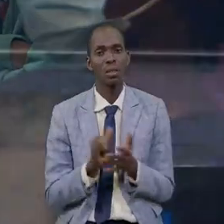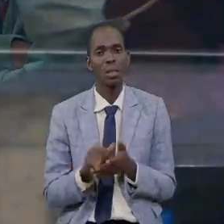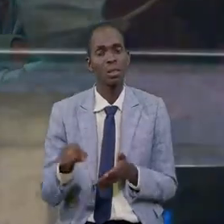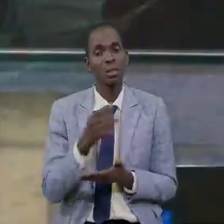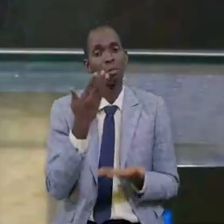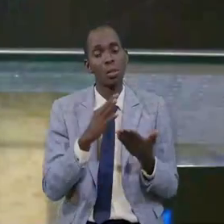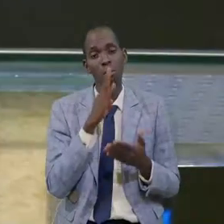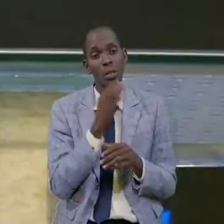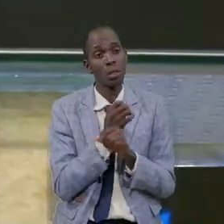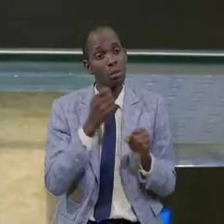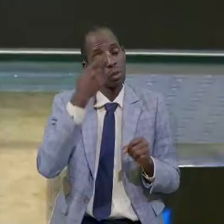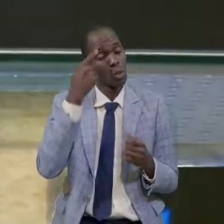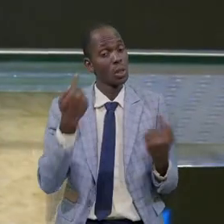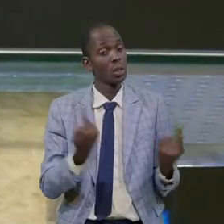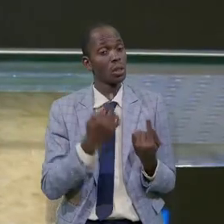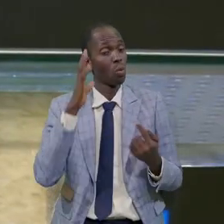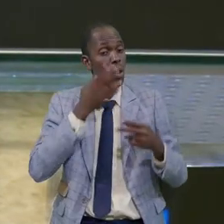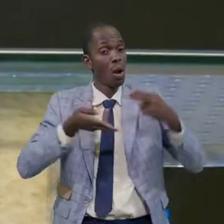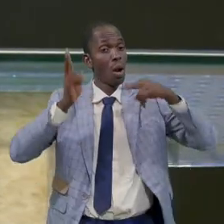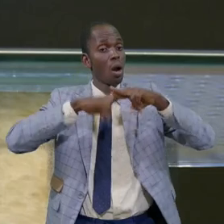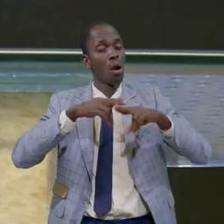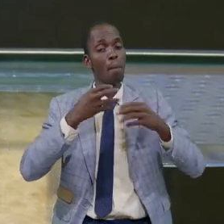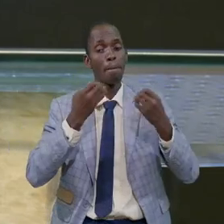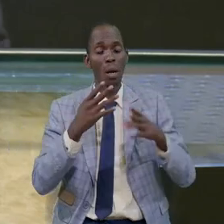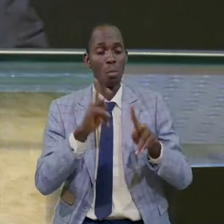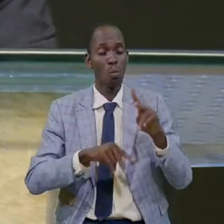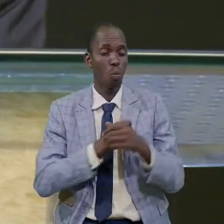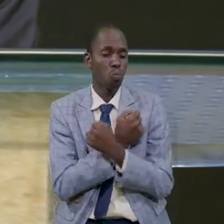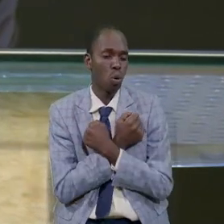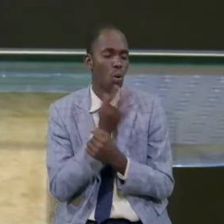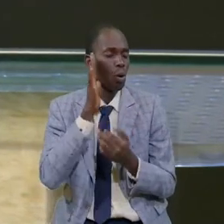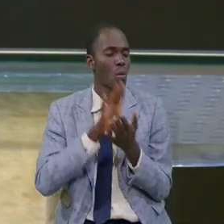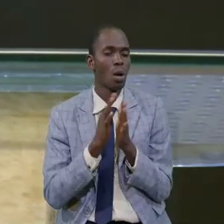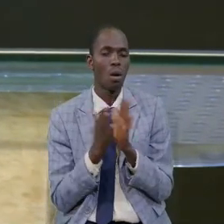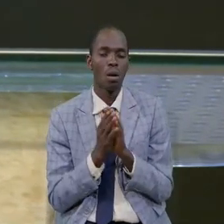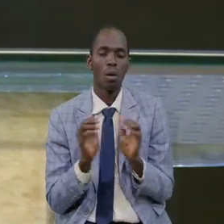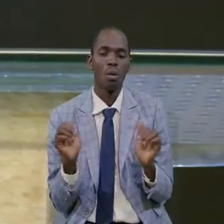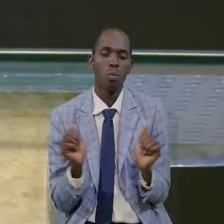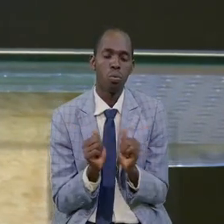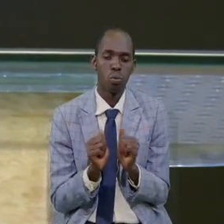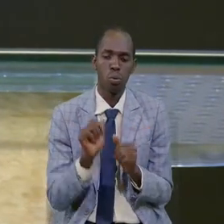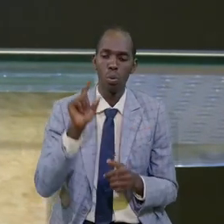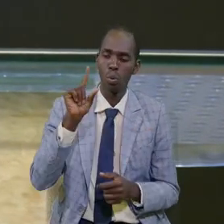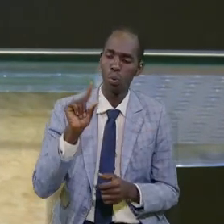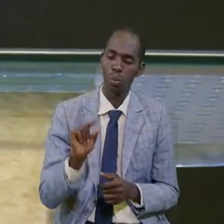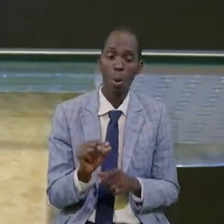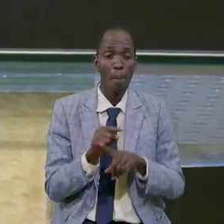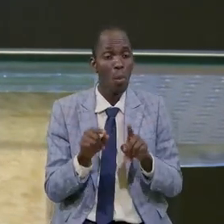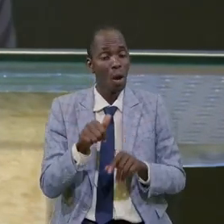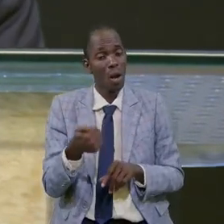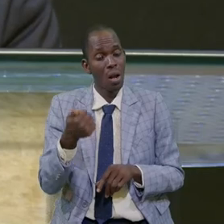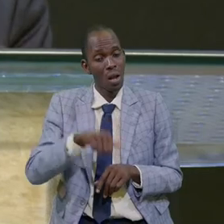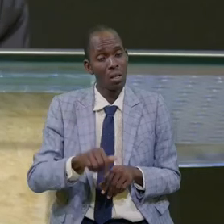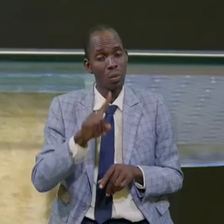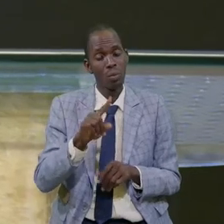sauvé. Parce que l'iniquité se sera accrue, la charité du plus grand nombre se refroidira, mais celui qui persévérera jusqu'à la